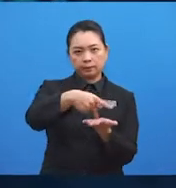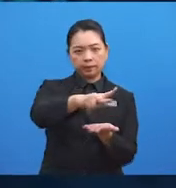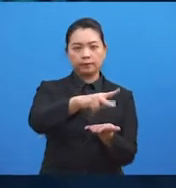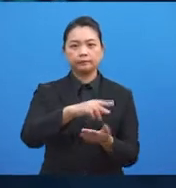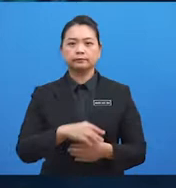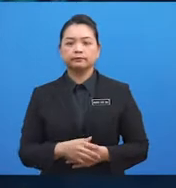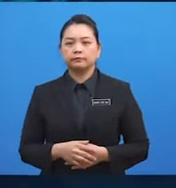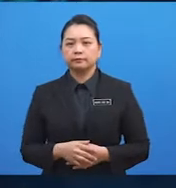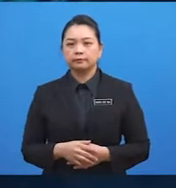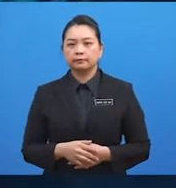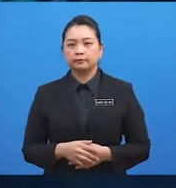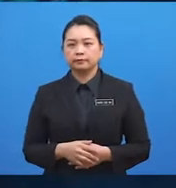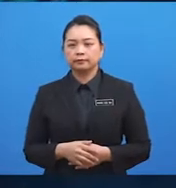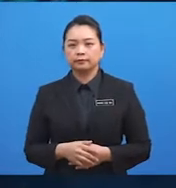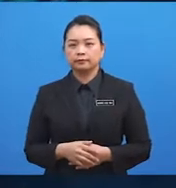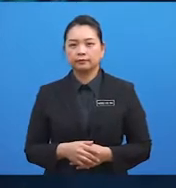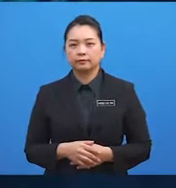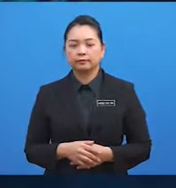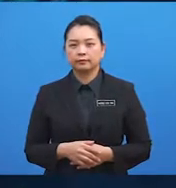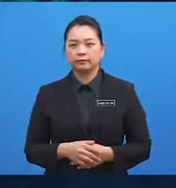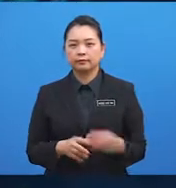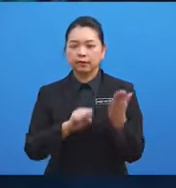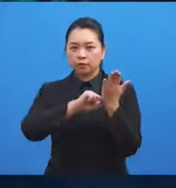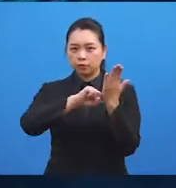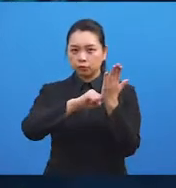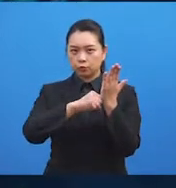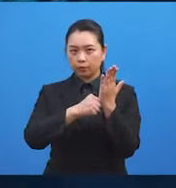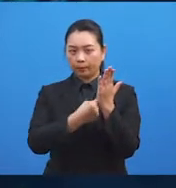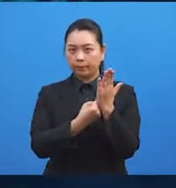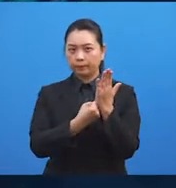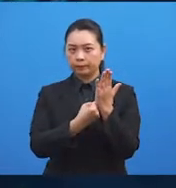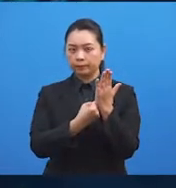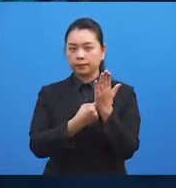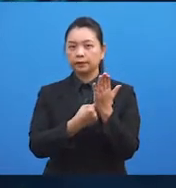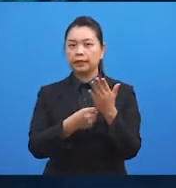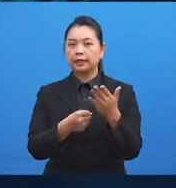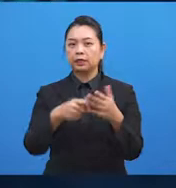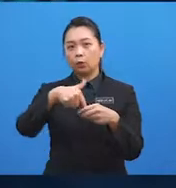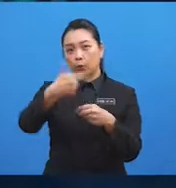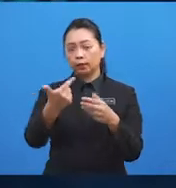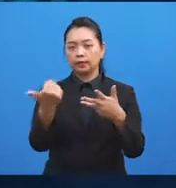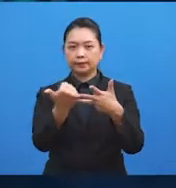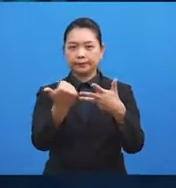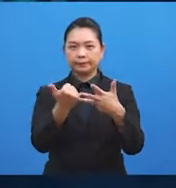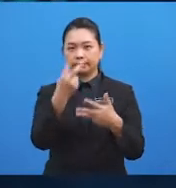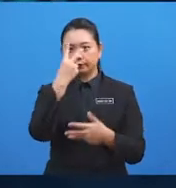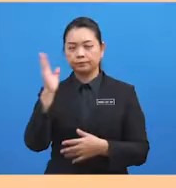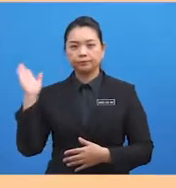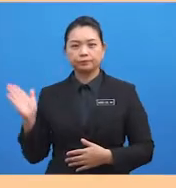dijelaskan. Sumber pembiayaan luar yang keempat ialah